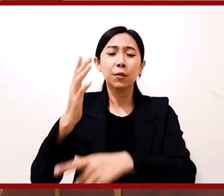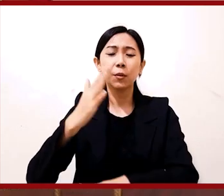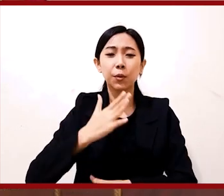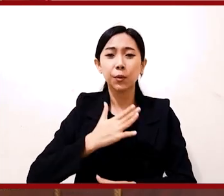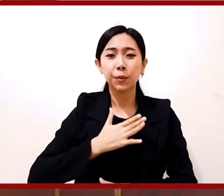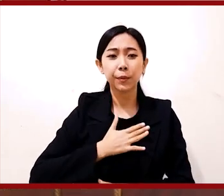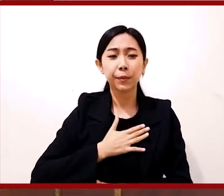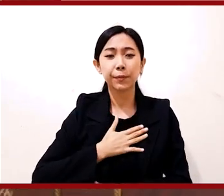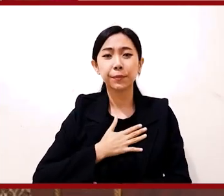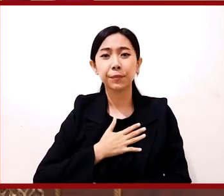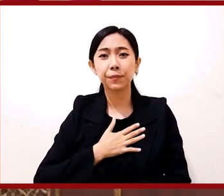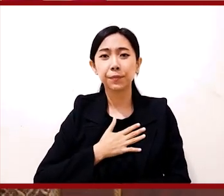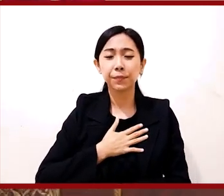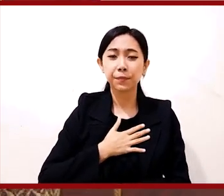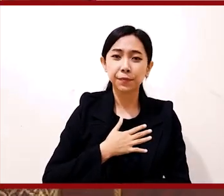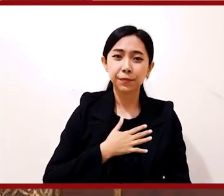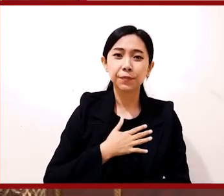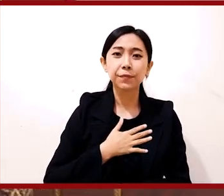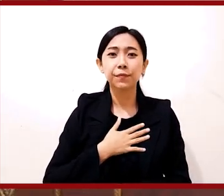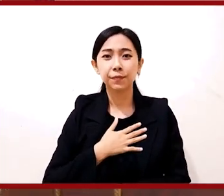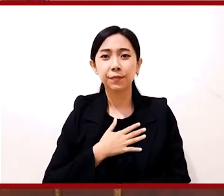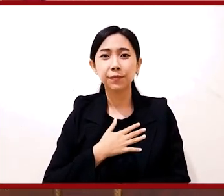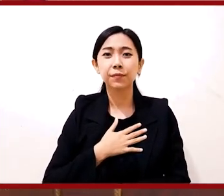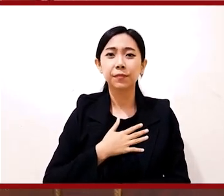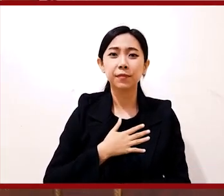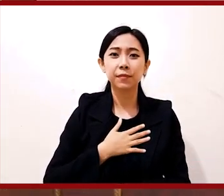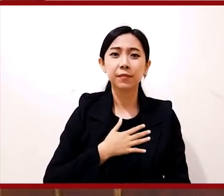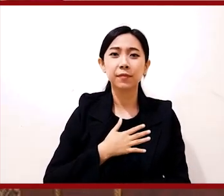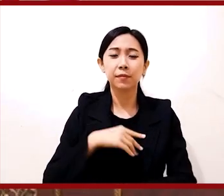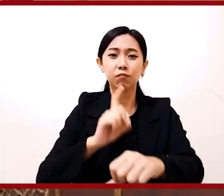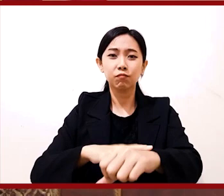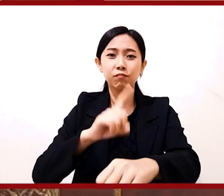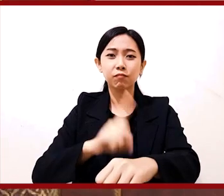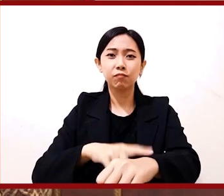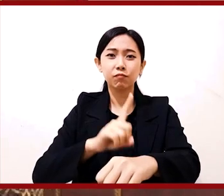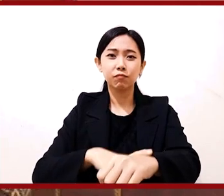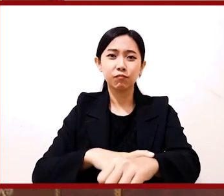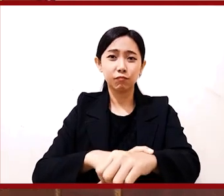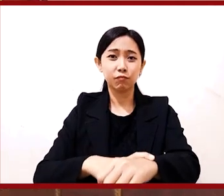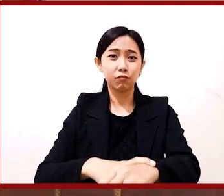Jangan lupa.